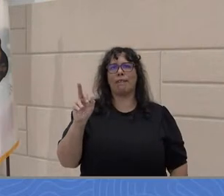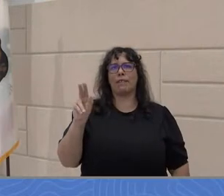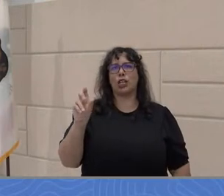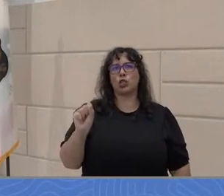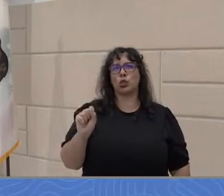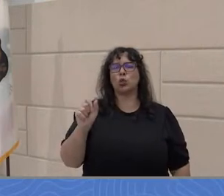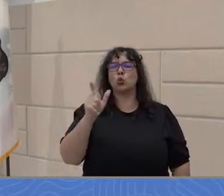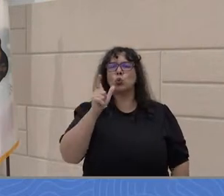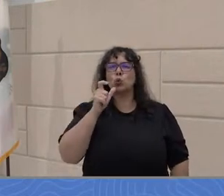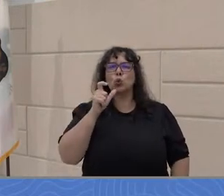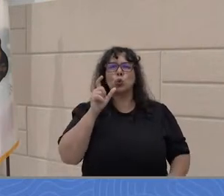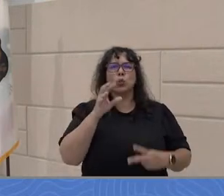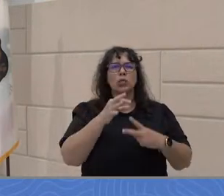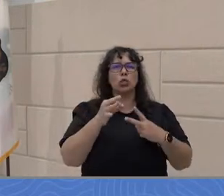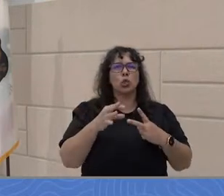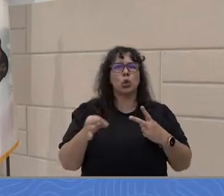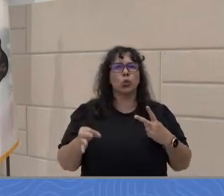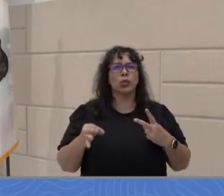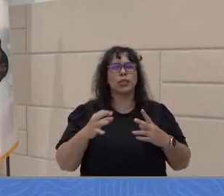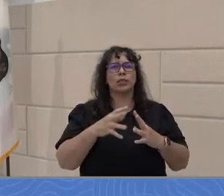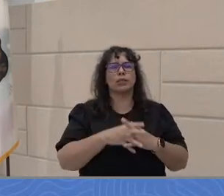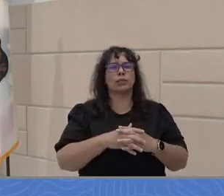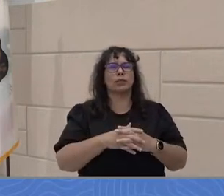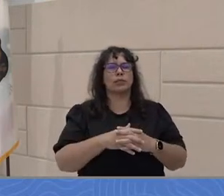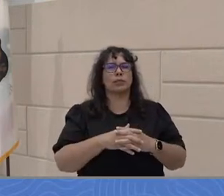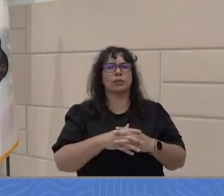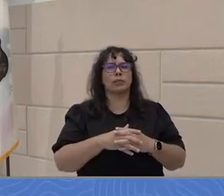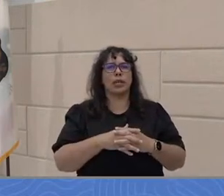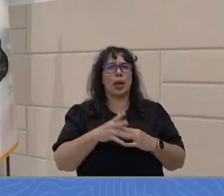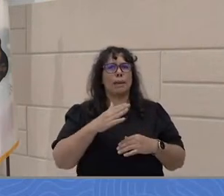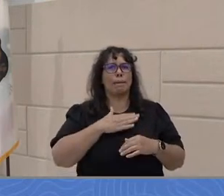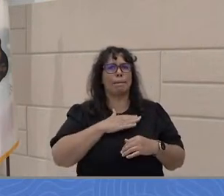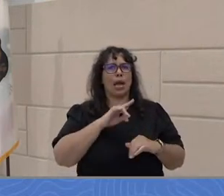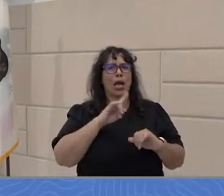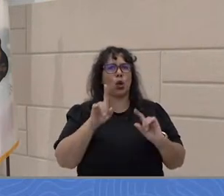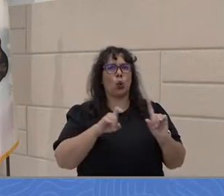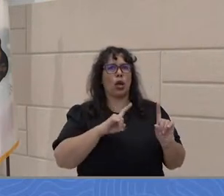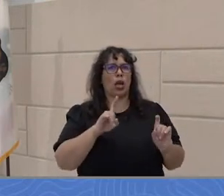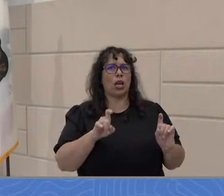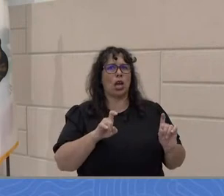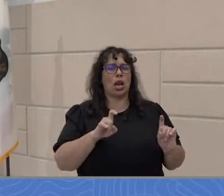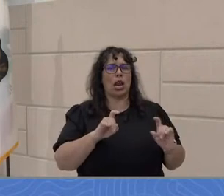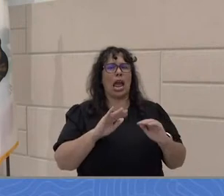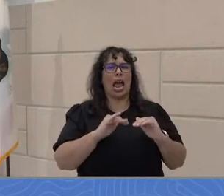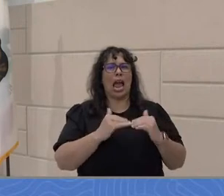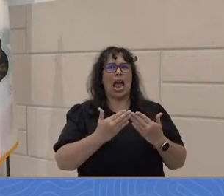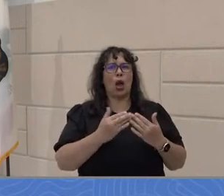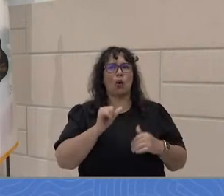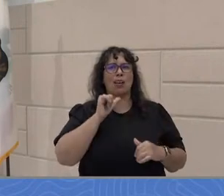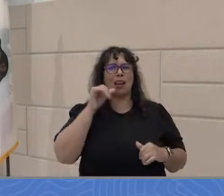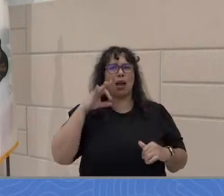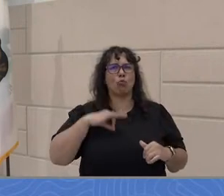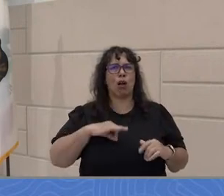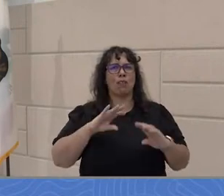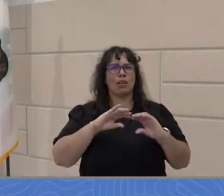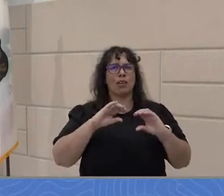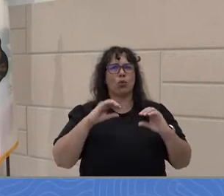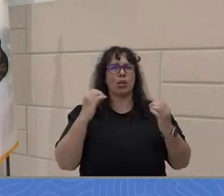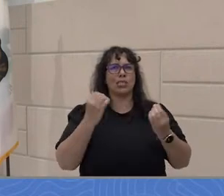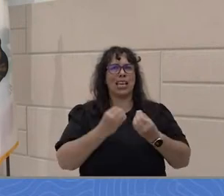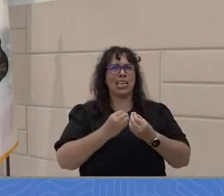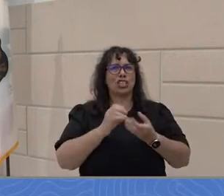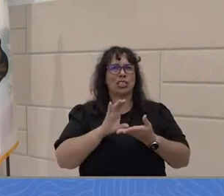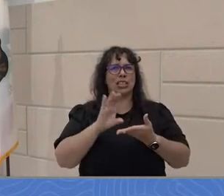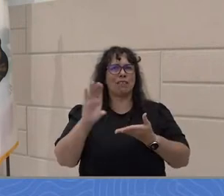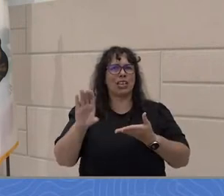ហើយលោកមានការខ្វល់ខ្វាយអំពីលោកមានសំណួរសួរថាតើក្រសួងមិ